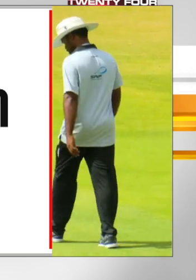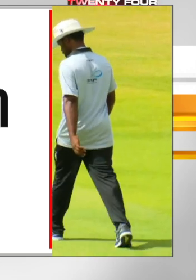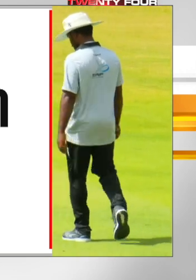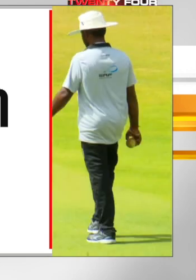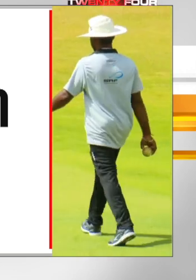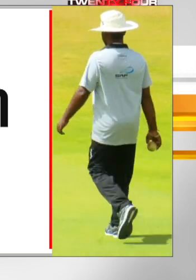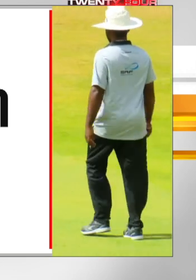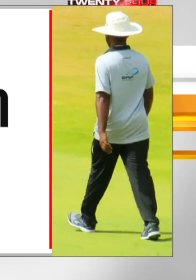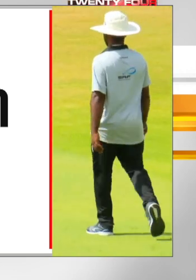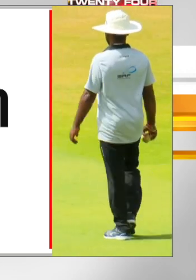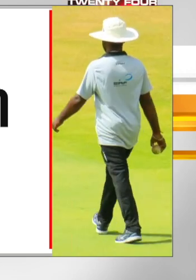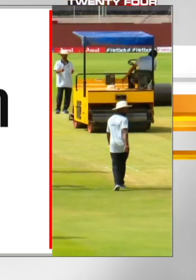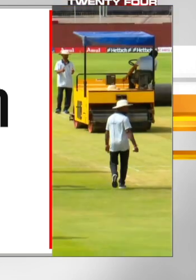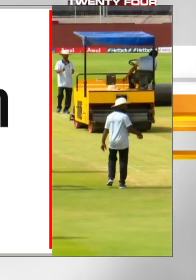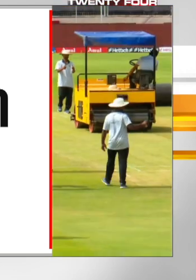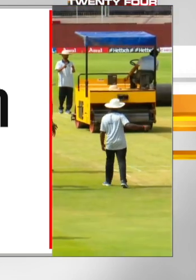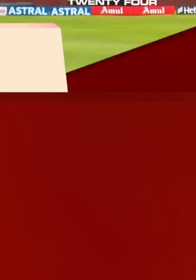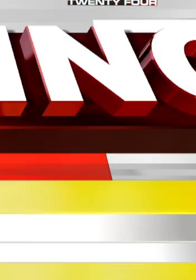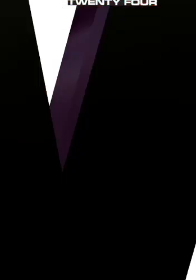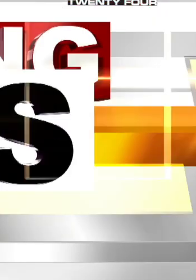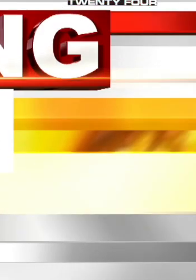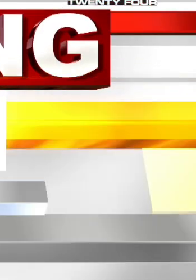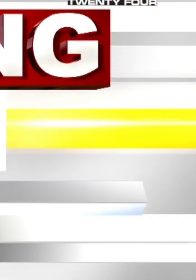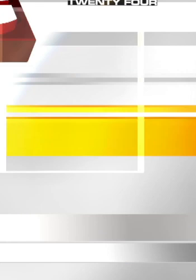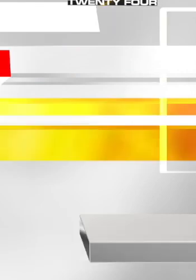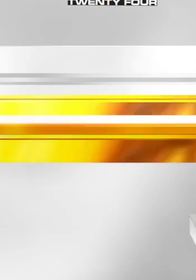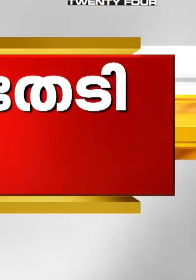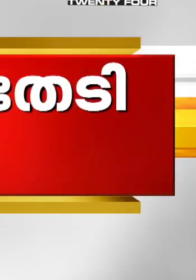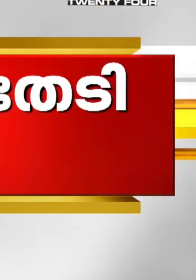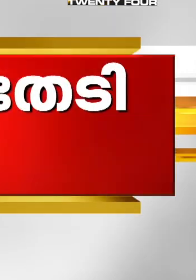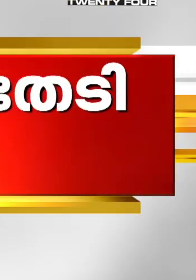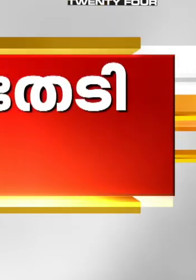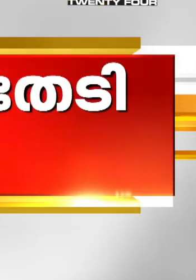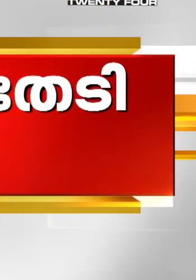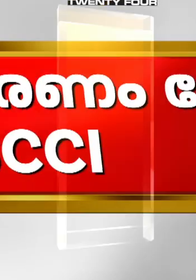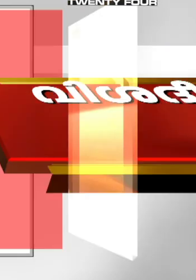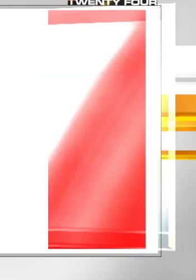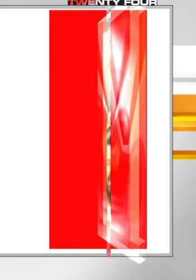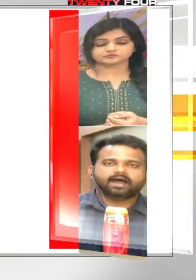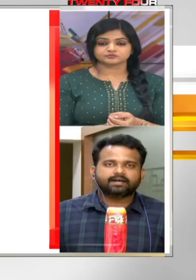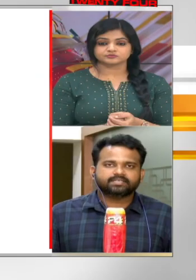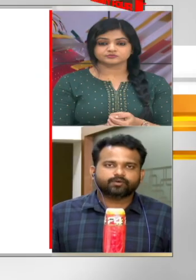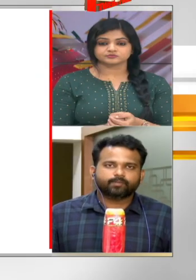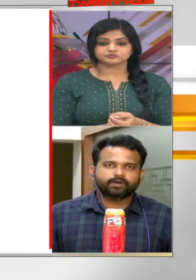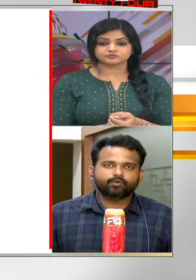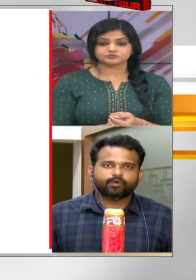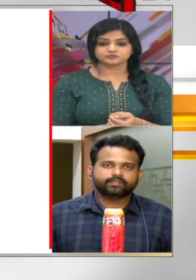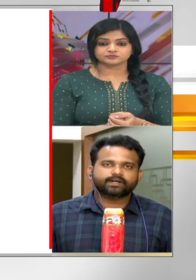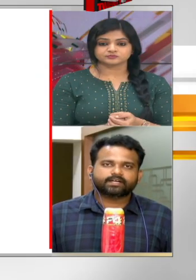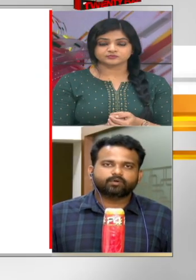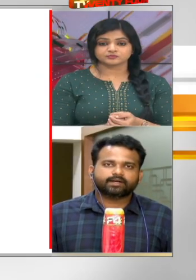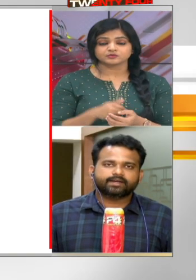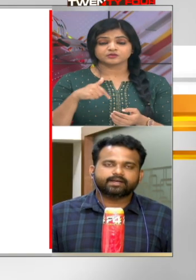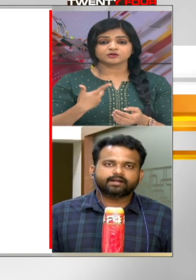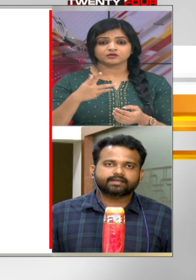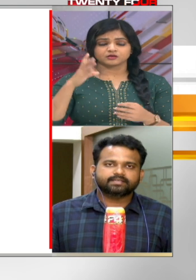തേടിയിരിക്കുന്നത്. പത്രവാർത്തകളുടെ അടിസ്ഥാനത്തിലാണ് BCCI ഈ വിഷയത്തിൽ ഇടപെട്ടിരിക്കുന്നത്. ഇവിടെ നടക്കുന്ന ഏതെങ്കിലും തരത്തിൽ ആശയക്കുഴപ്പങ്ങൾ ഉണ്ടോ